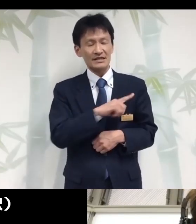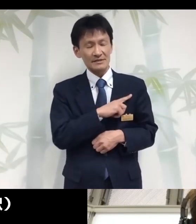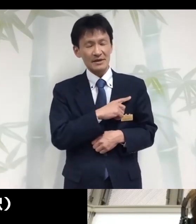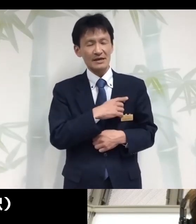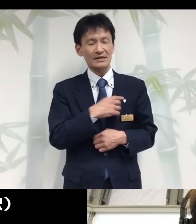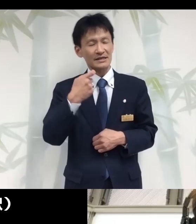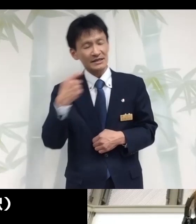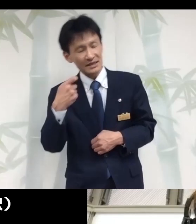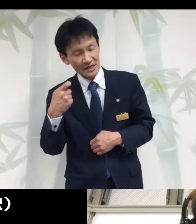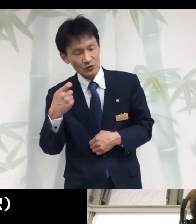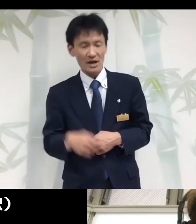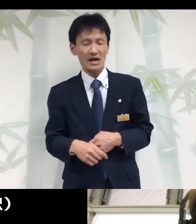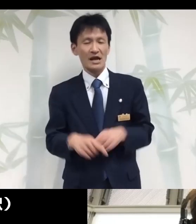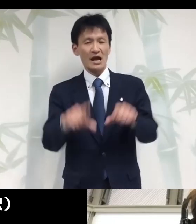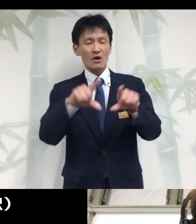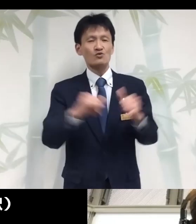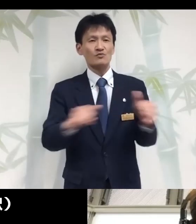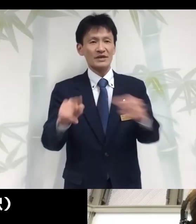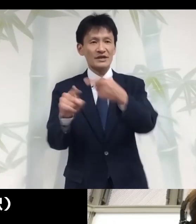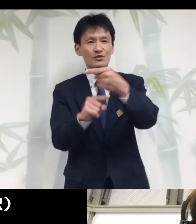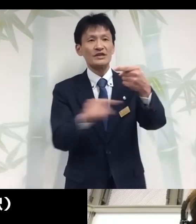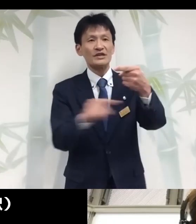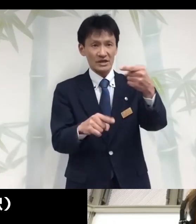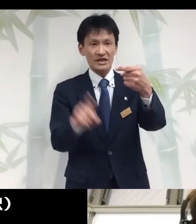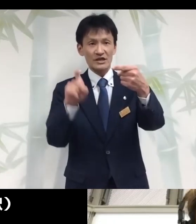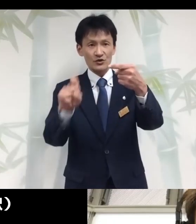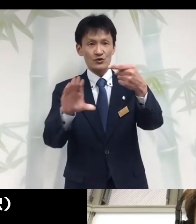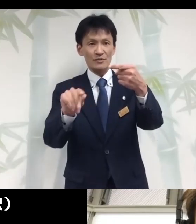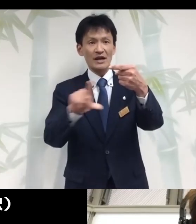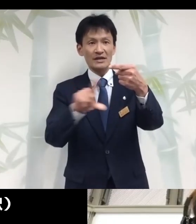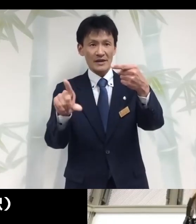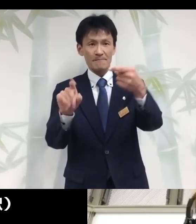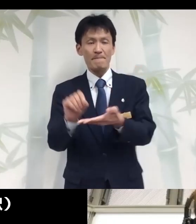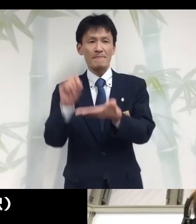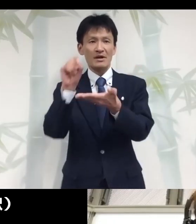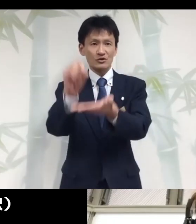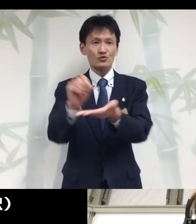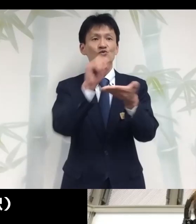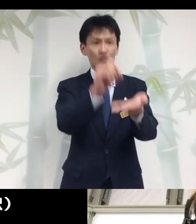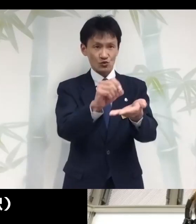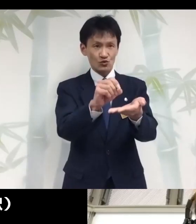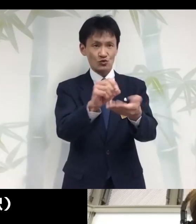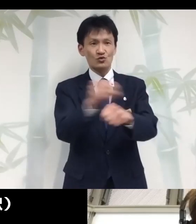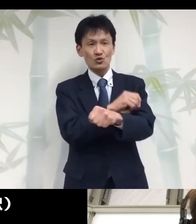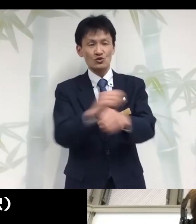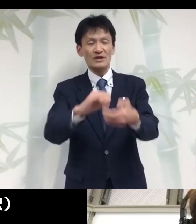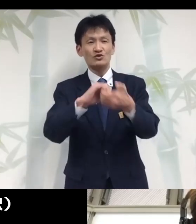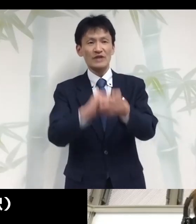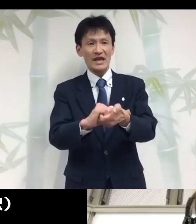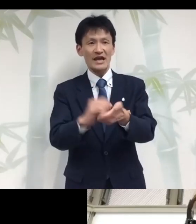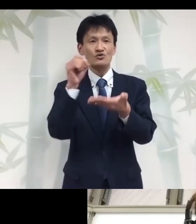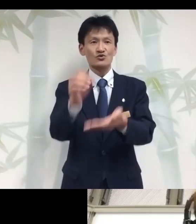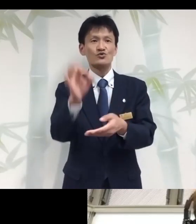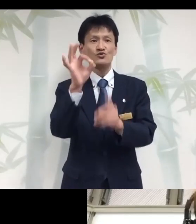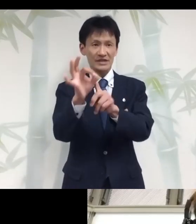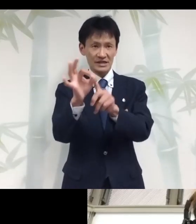人一人に一律10万円を給付するという特別定額給付金について、